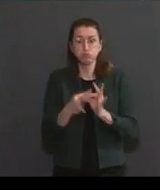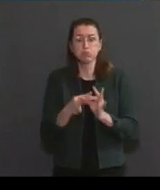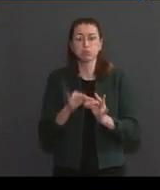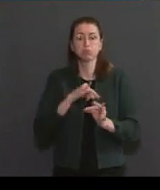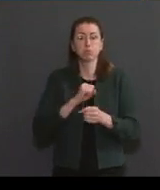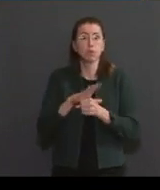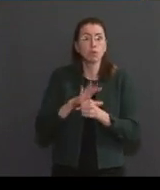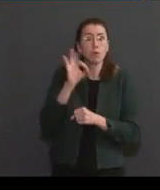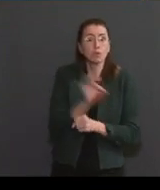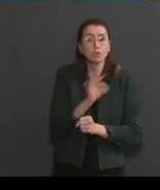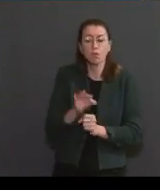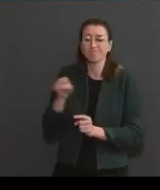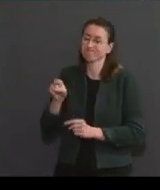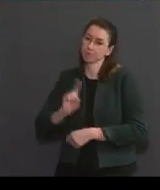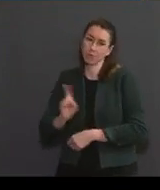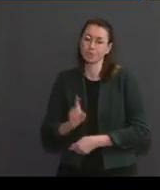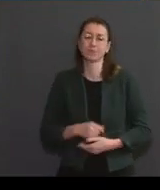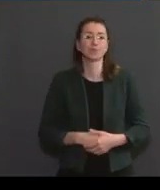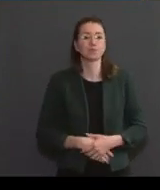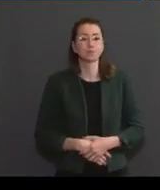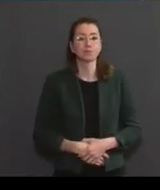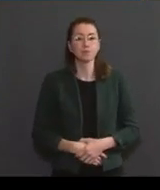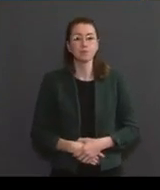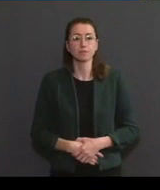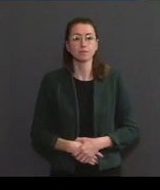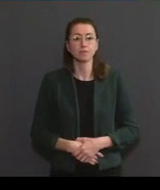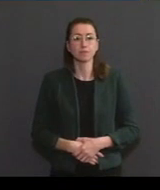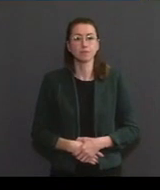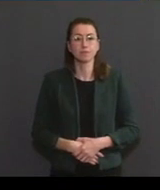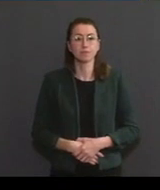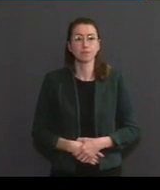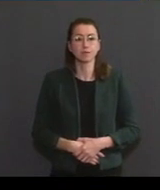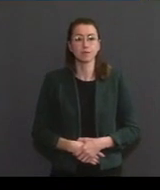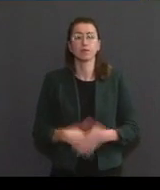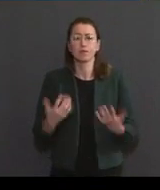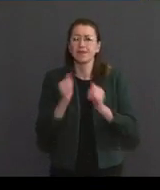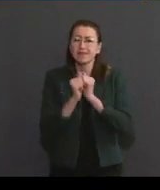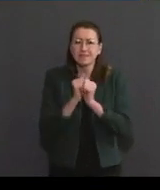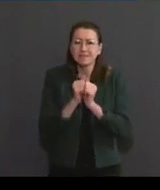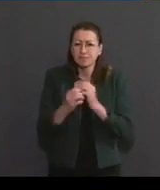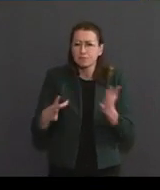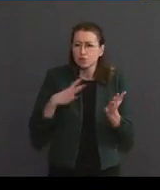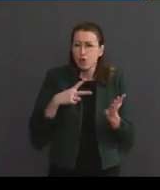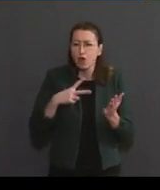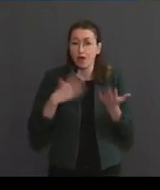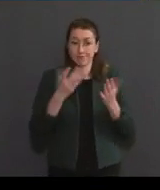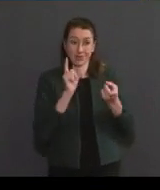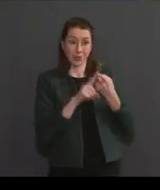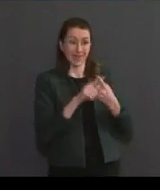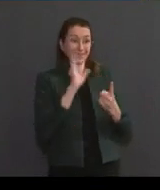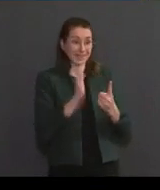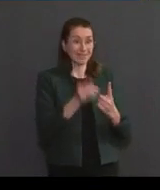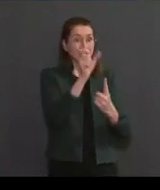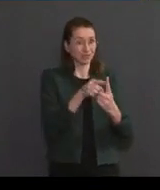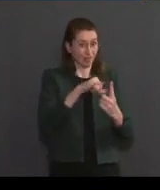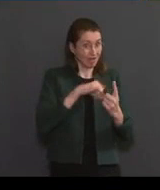symptomatique. On réalisera ce test au 7e jour et ceux qui sont attentifs verront qu'effectivement on